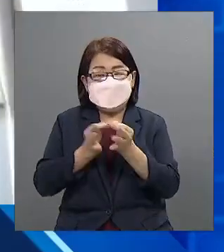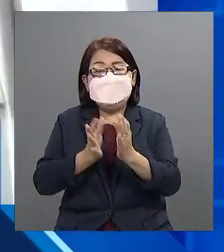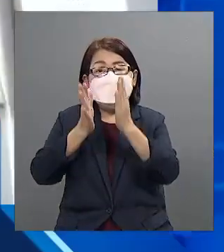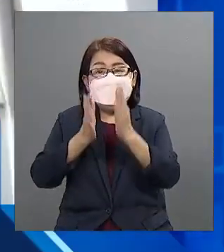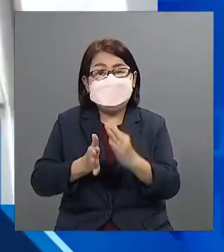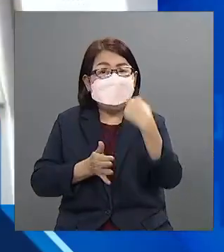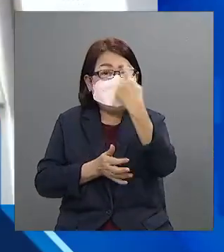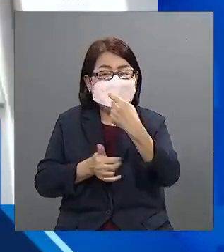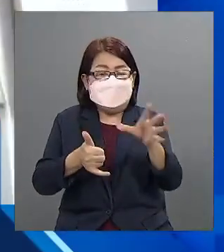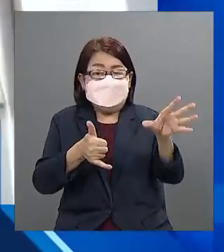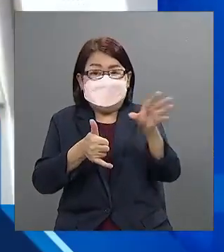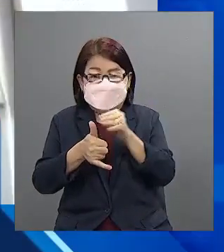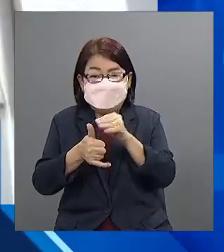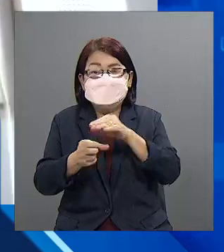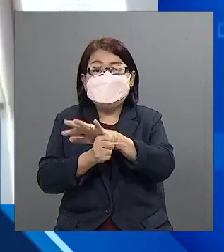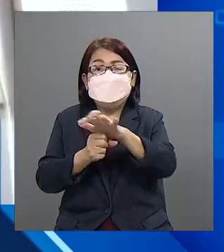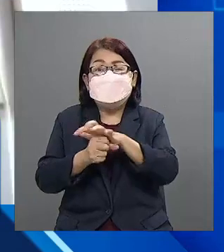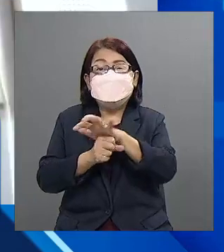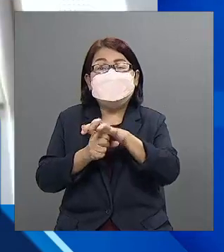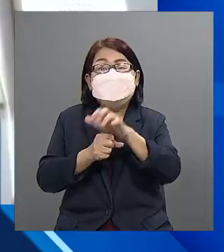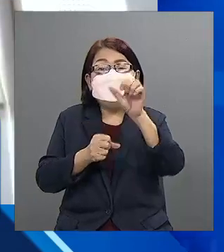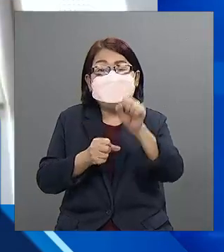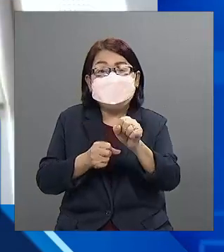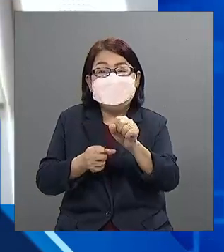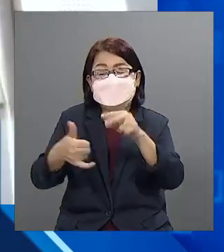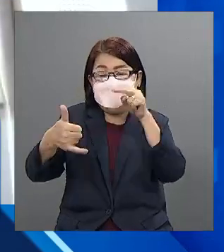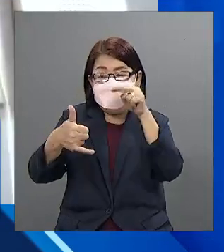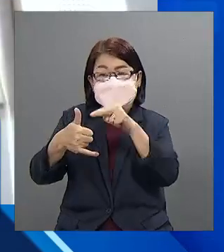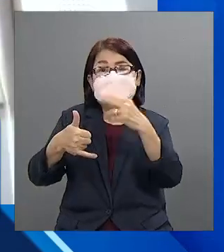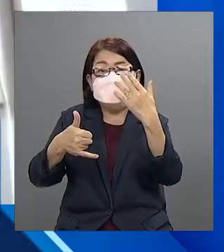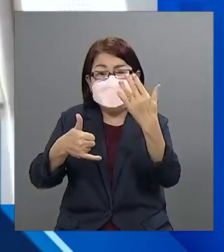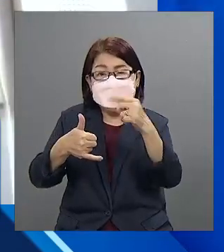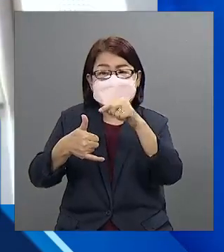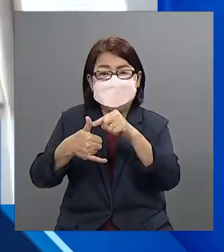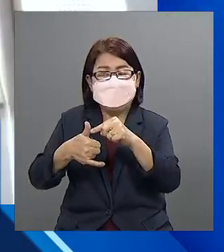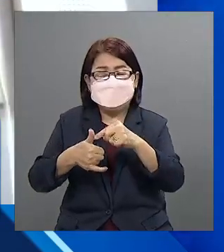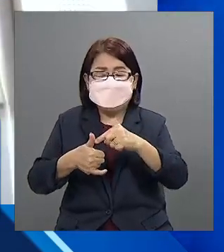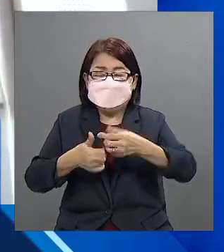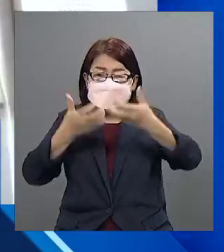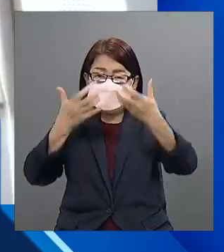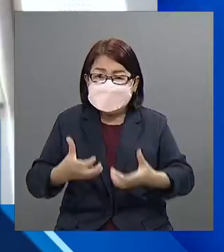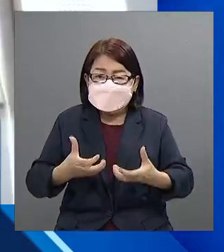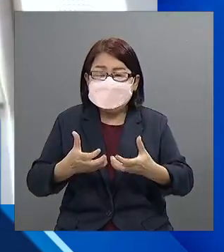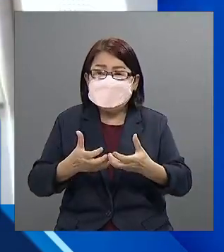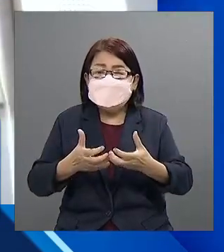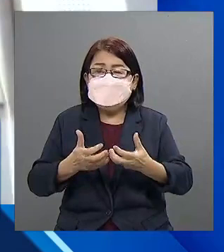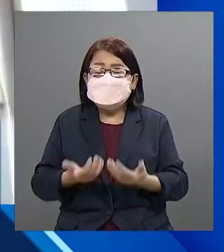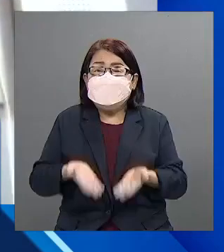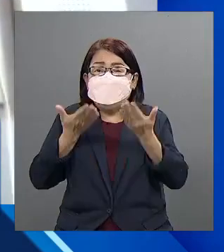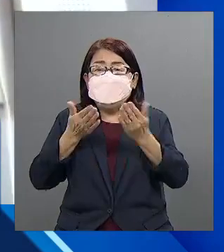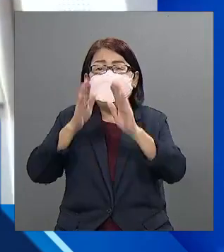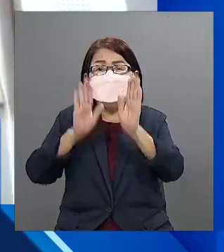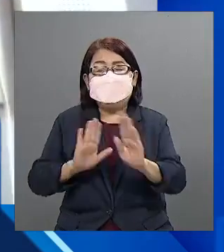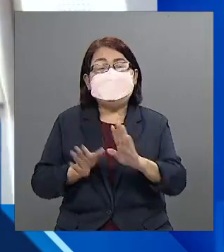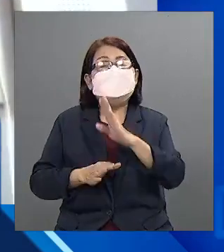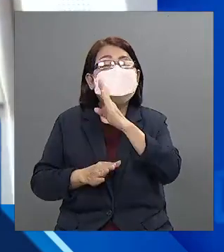ก่อนว่าอาการของคนไข้ที่เป็นนะคะมีอาการหนักแค่ไหนถ้าสมมติว่าในคนที่สุขภาพร่